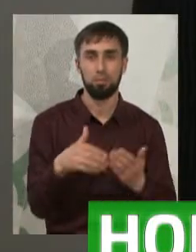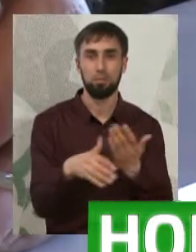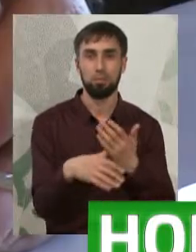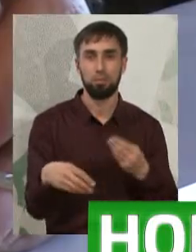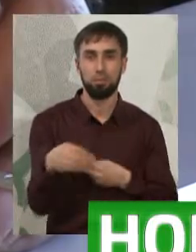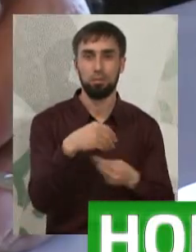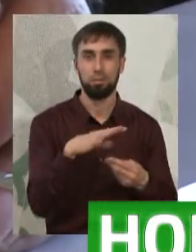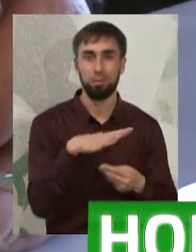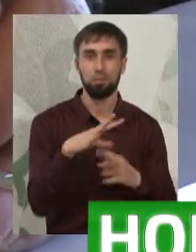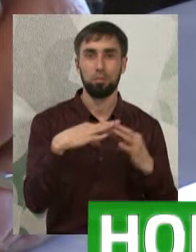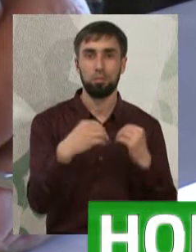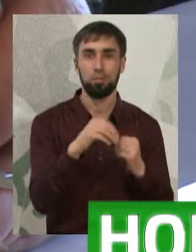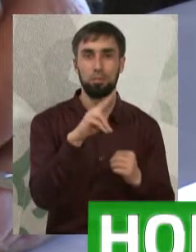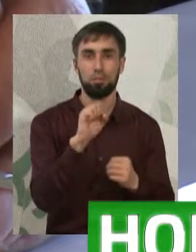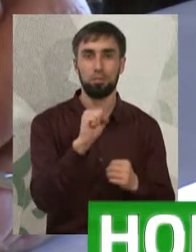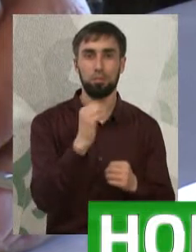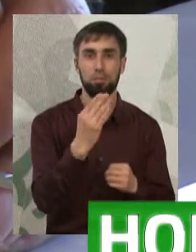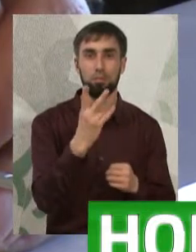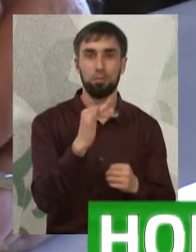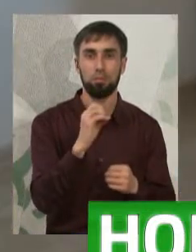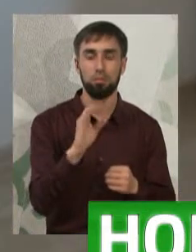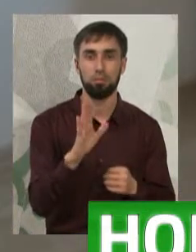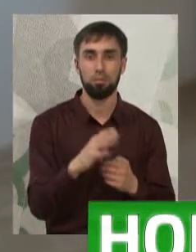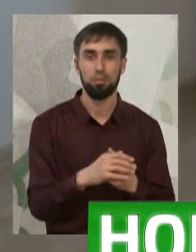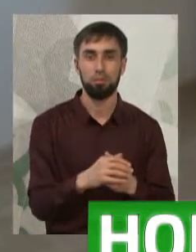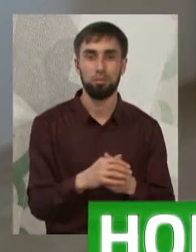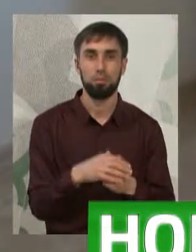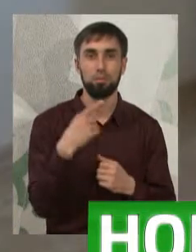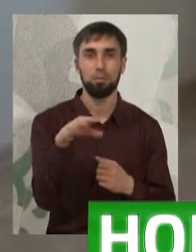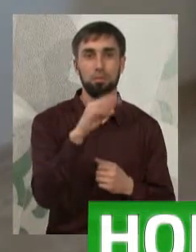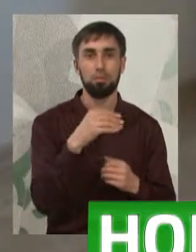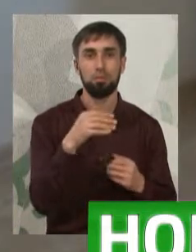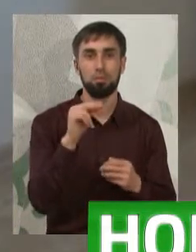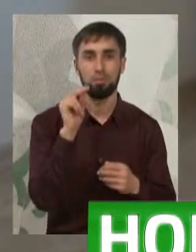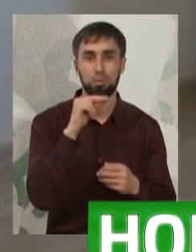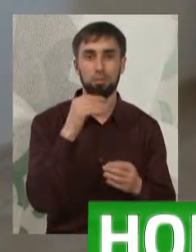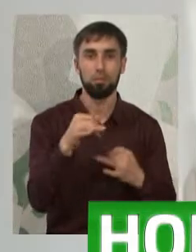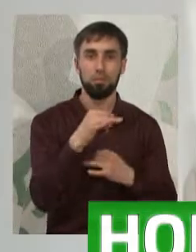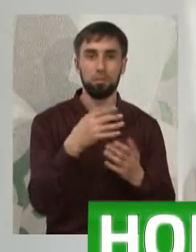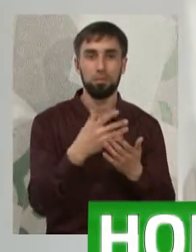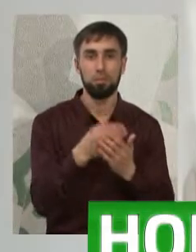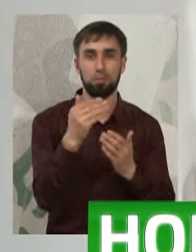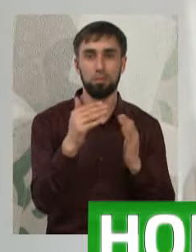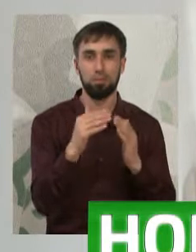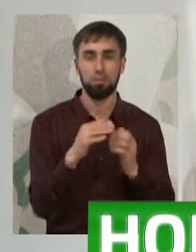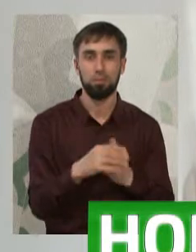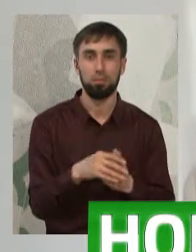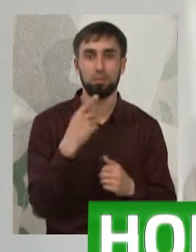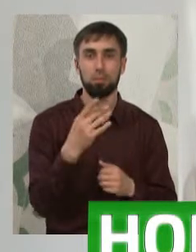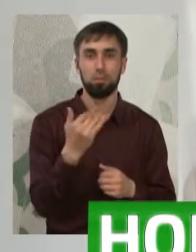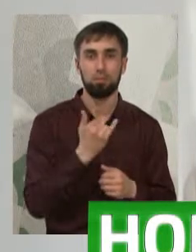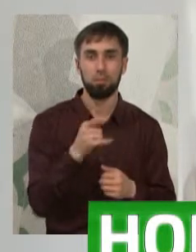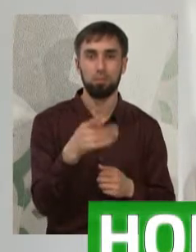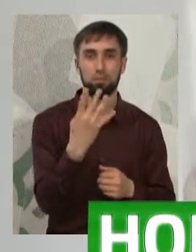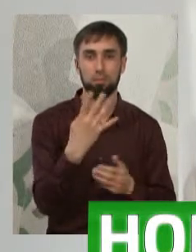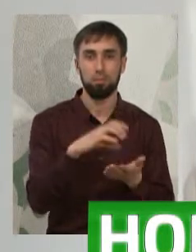семьи Дышниевых. За чашкой теплого чая они обсуждают будущее в их собственном новом доме. У нас здесь